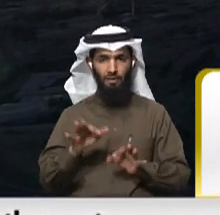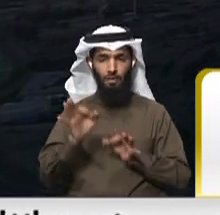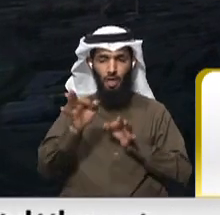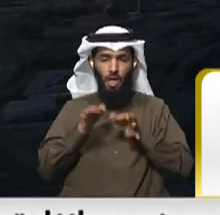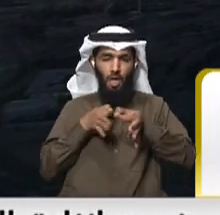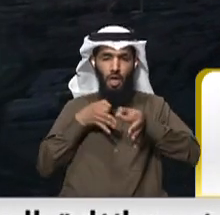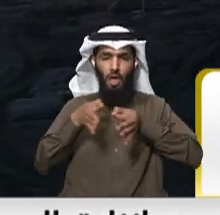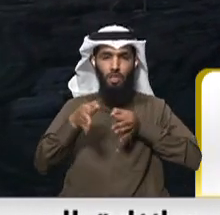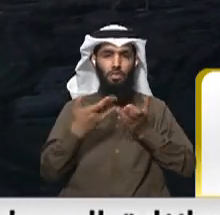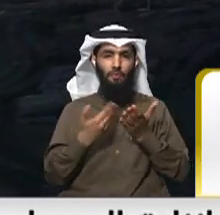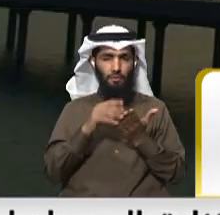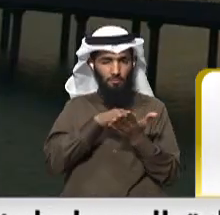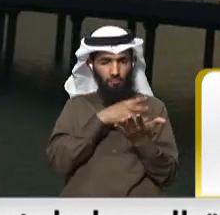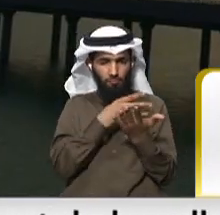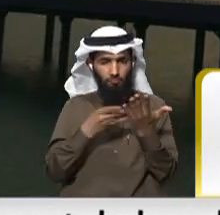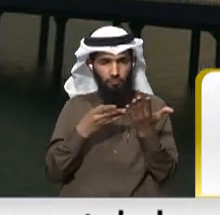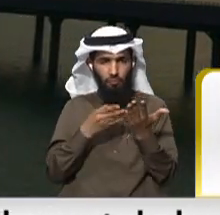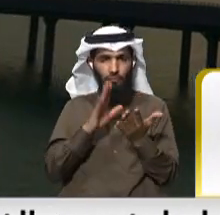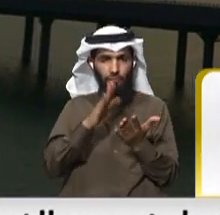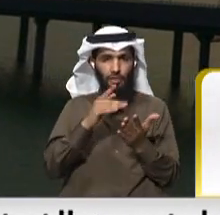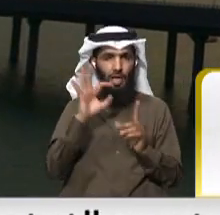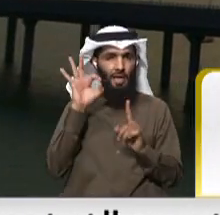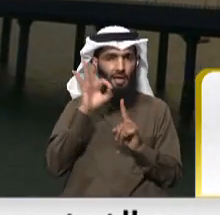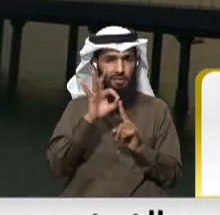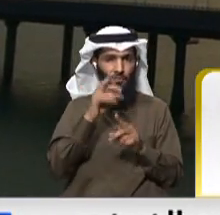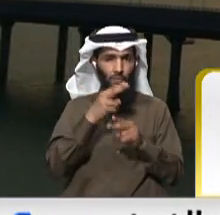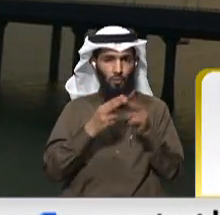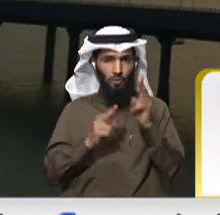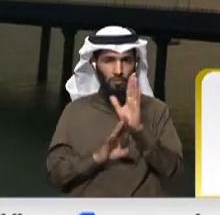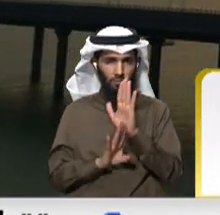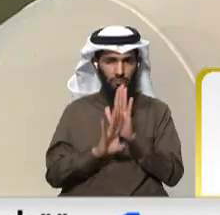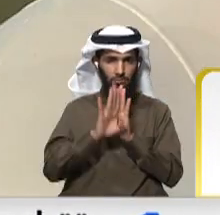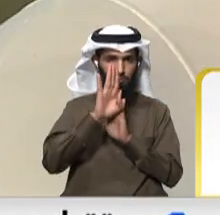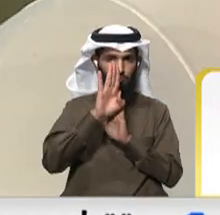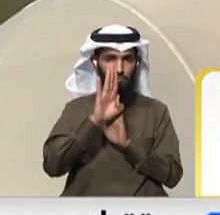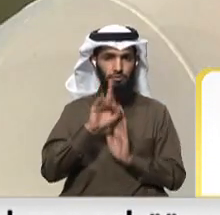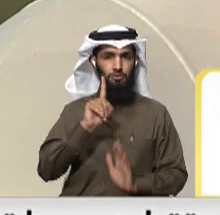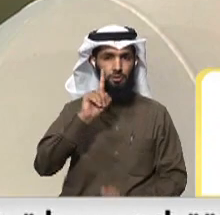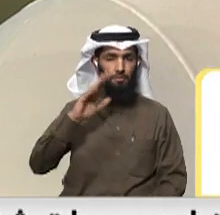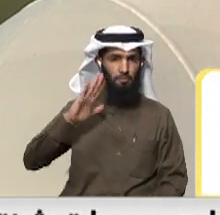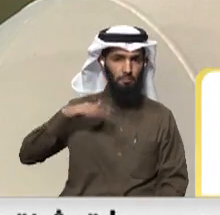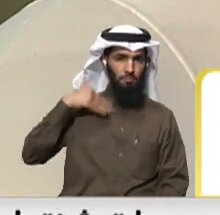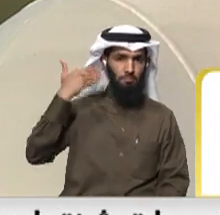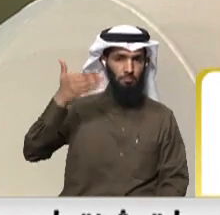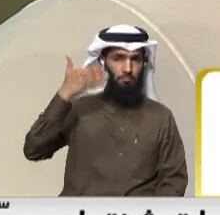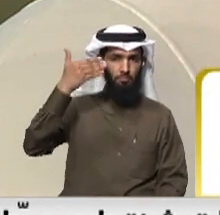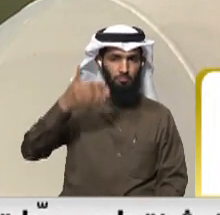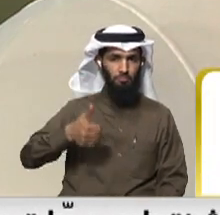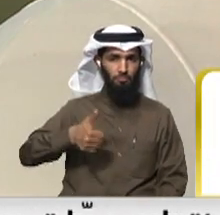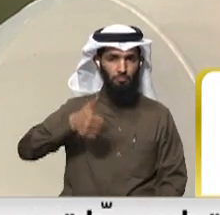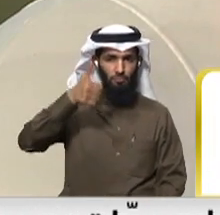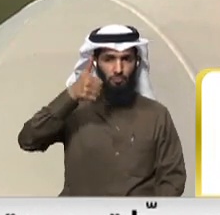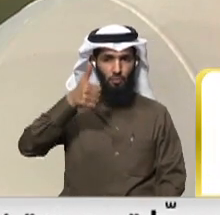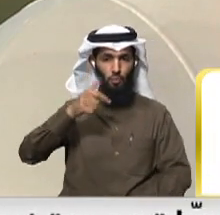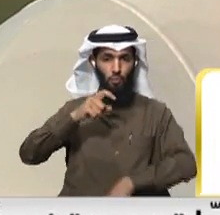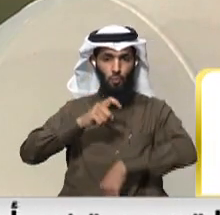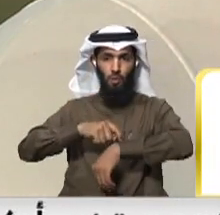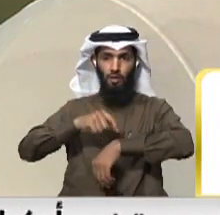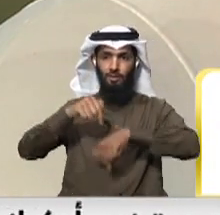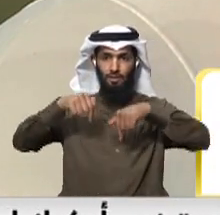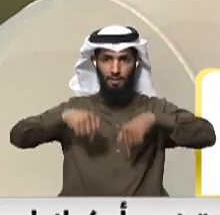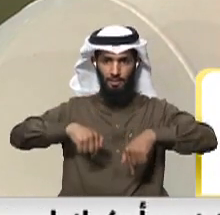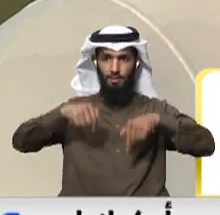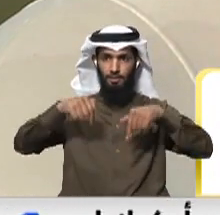التنميه موجوده يعني احنا نامل خير كثير في هذا العهد الجديد اللي احنا